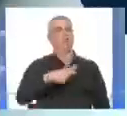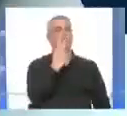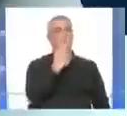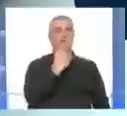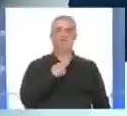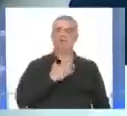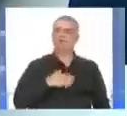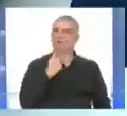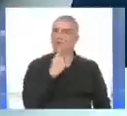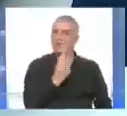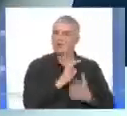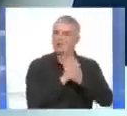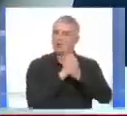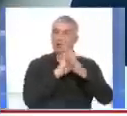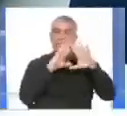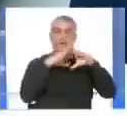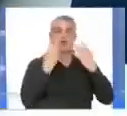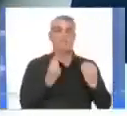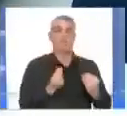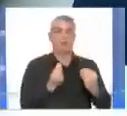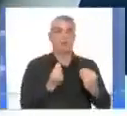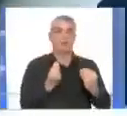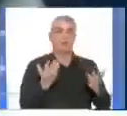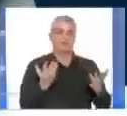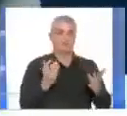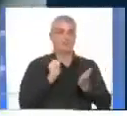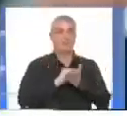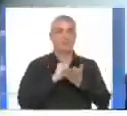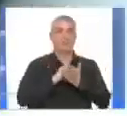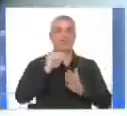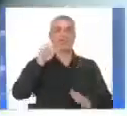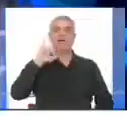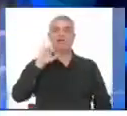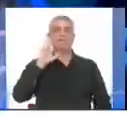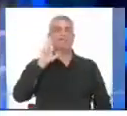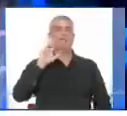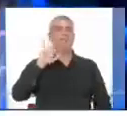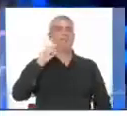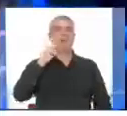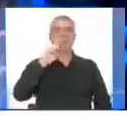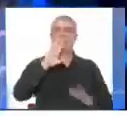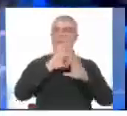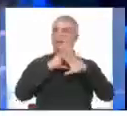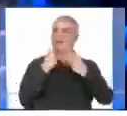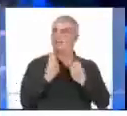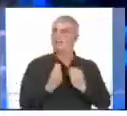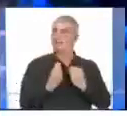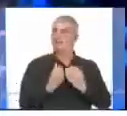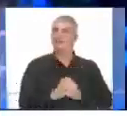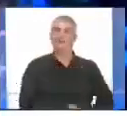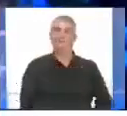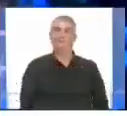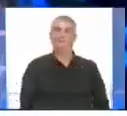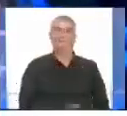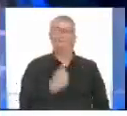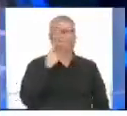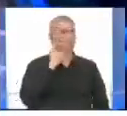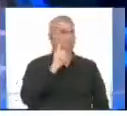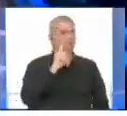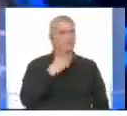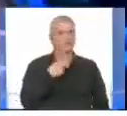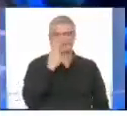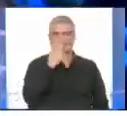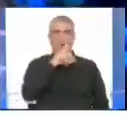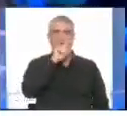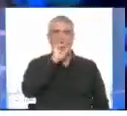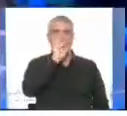עכשיו אני רוצה להגיד שלום וערב טוב לעיתונאי אלי ציפורי, שלום. ערב טוב, יום. ערב טוב. תשמע, אני רואה את